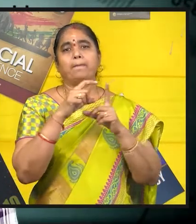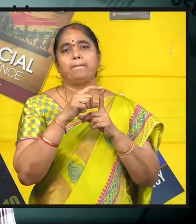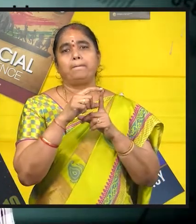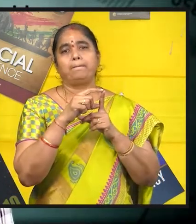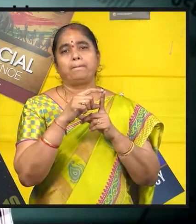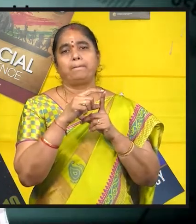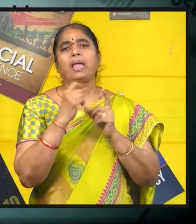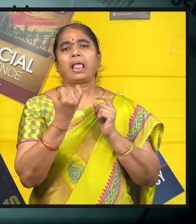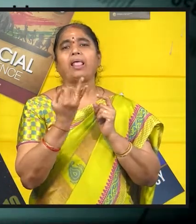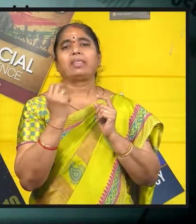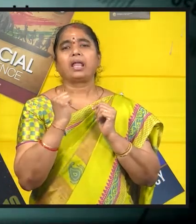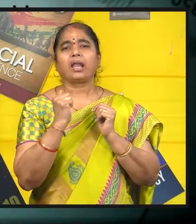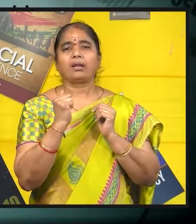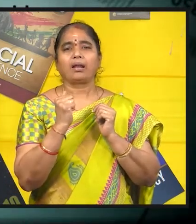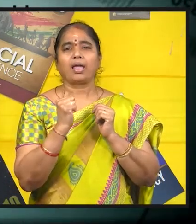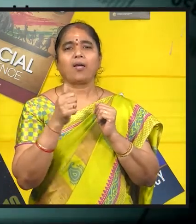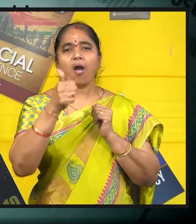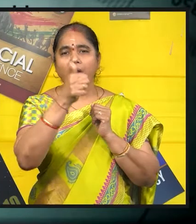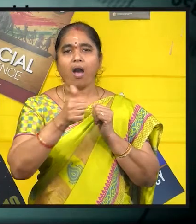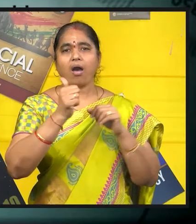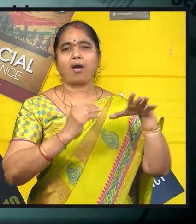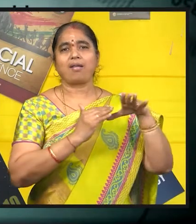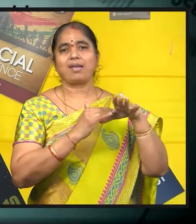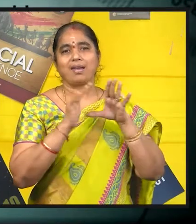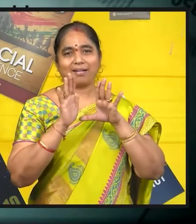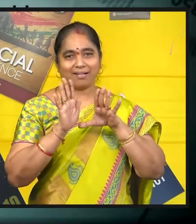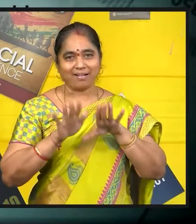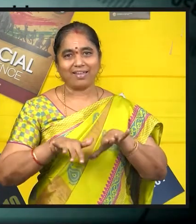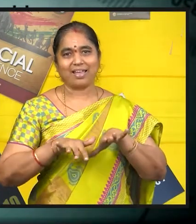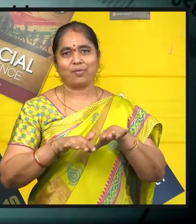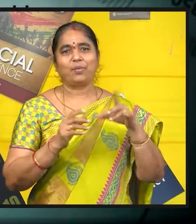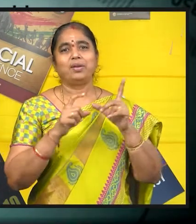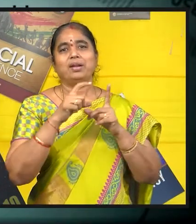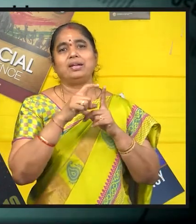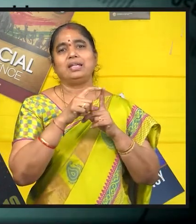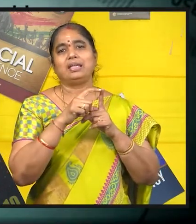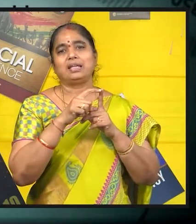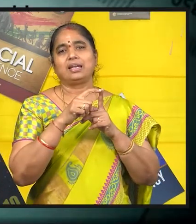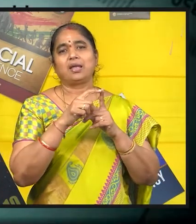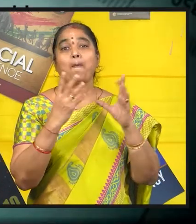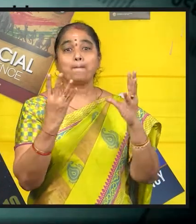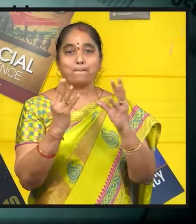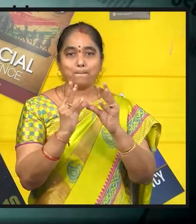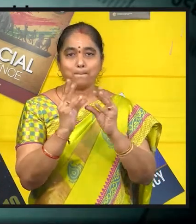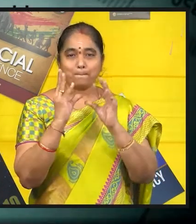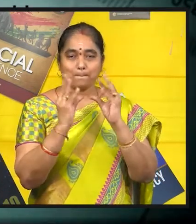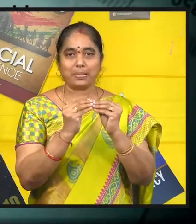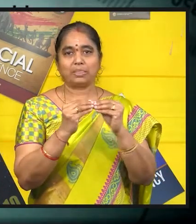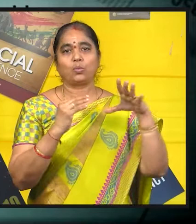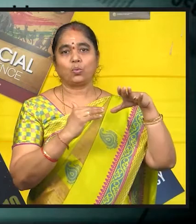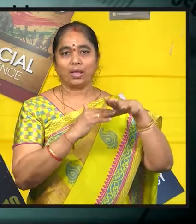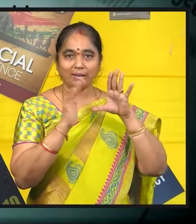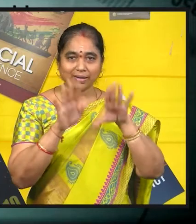பி கூட்டுக்கு வரீங்க, பி கூட்டில் எத்தனை எலக்ட்ரான் இருக்கணும்? ஆறு எலக்ட்ரான்கள் இருக்கணும். டி கூட்டுக்கு வரீங்க, அதில் 10